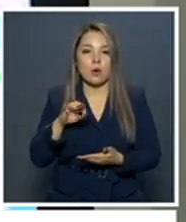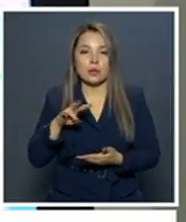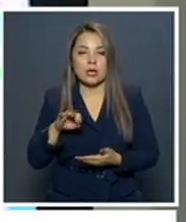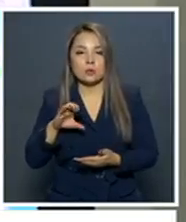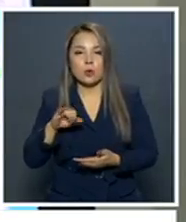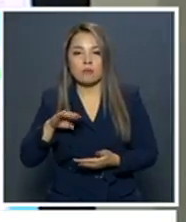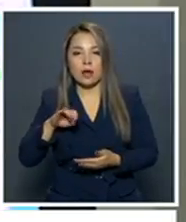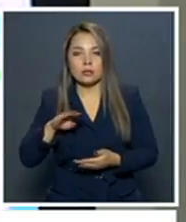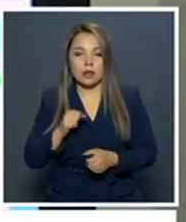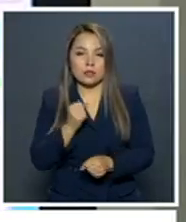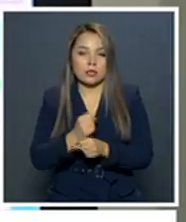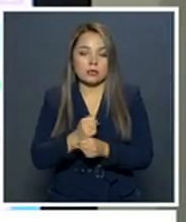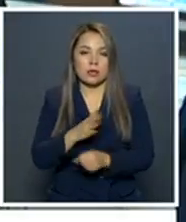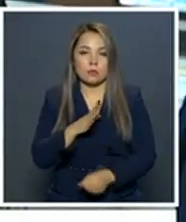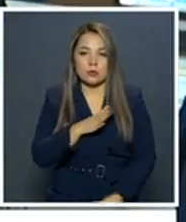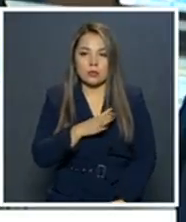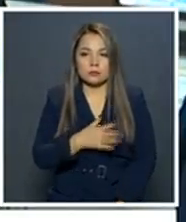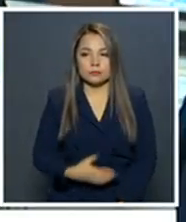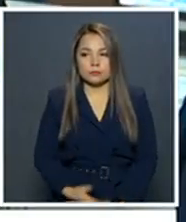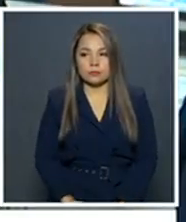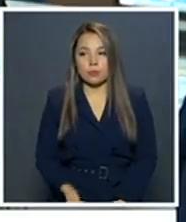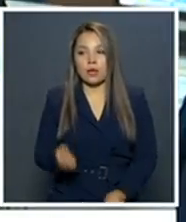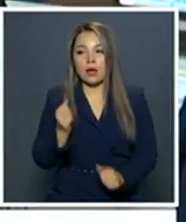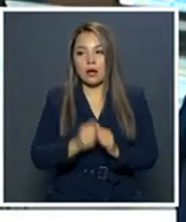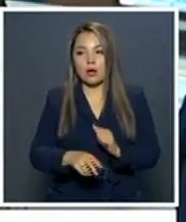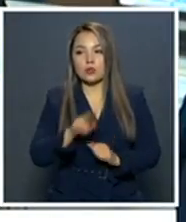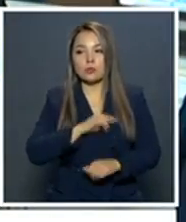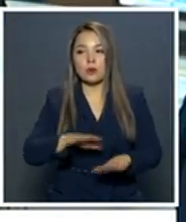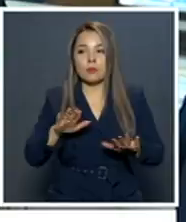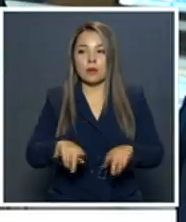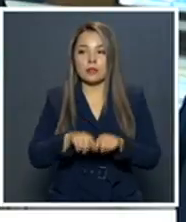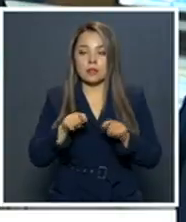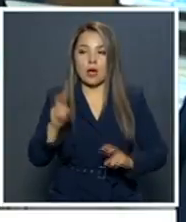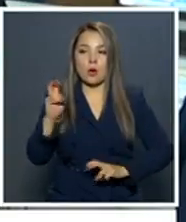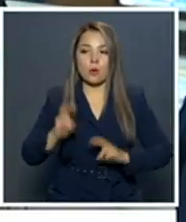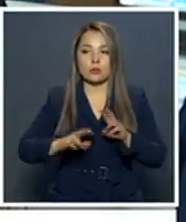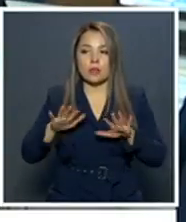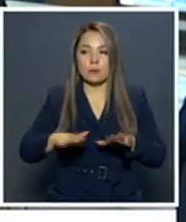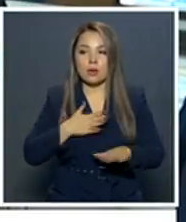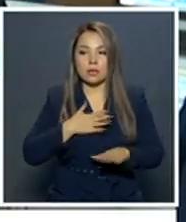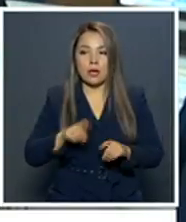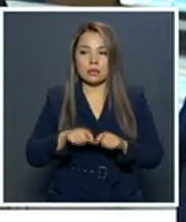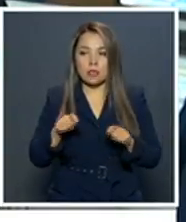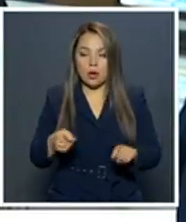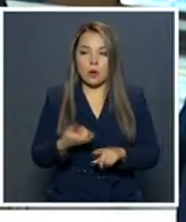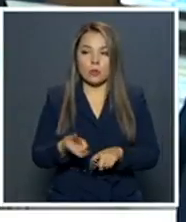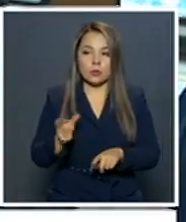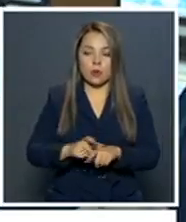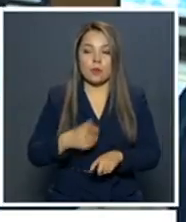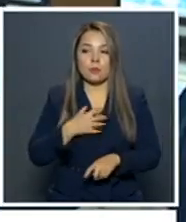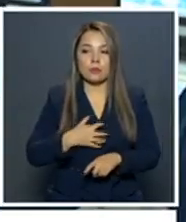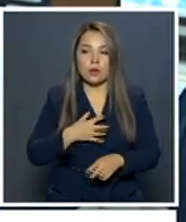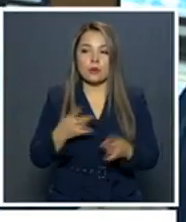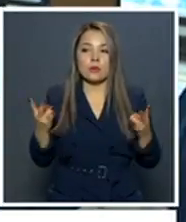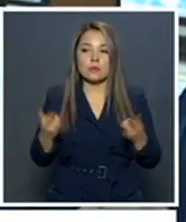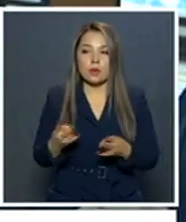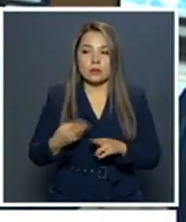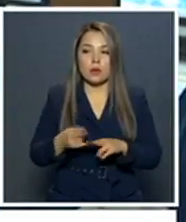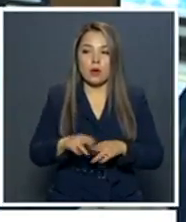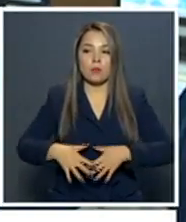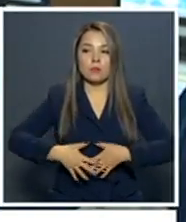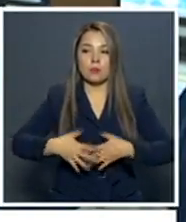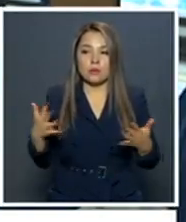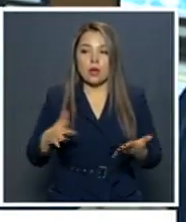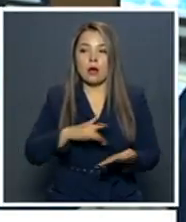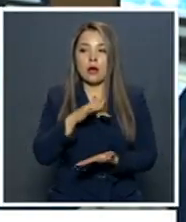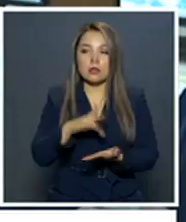сульфатын шығарған. Әр жұмыс орны, әр ашылған өндіріс бізге өте қазір қажет. Бұрын үлкен қала болған мына